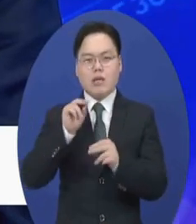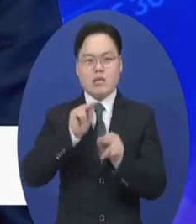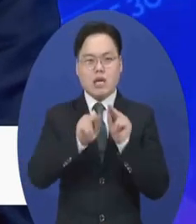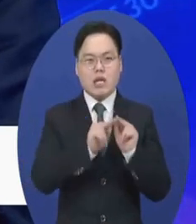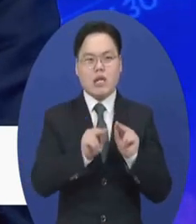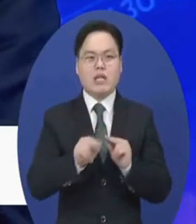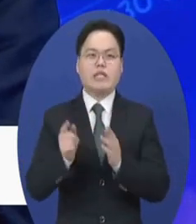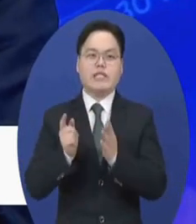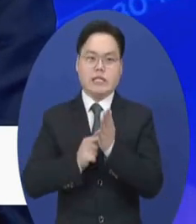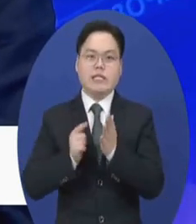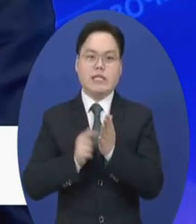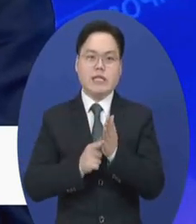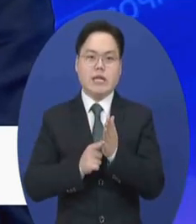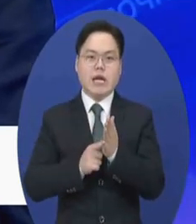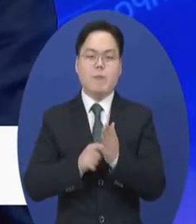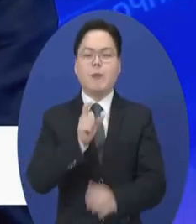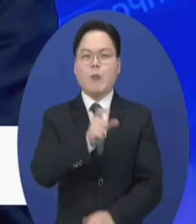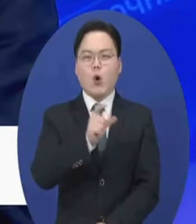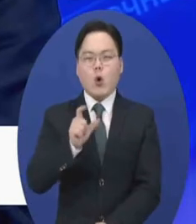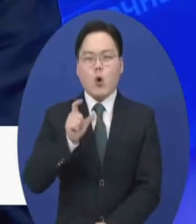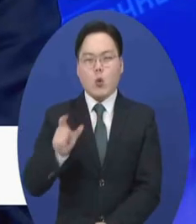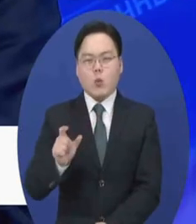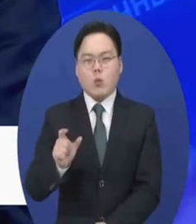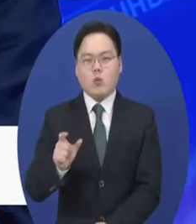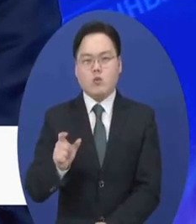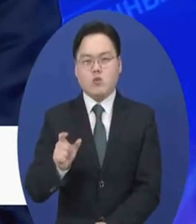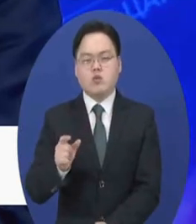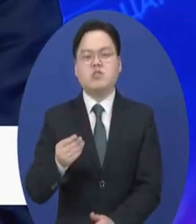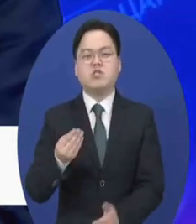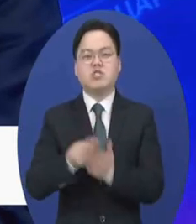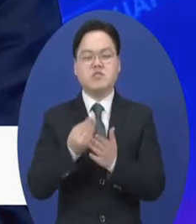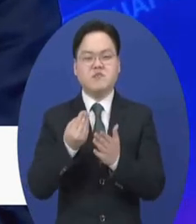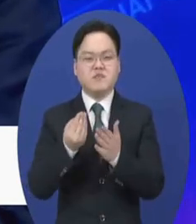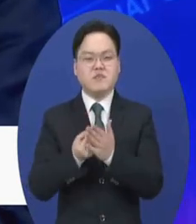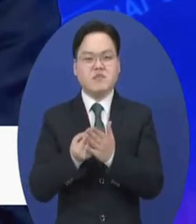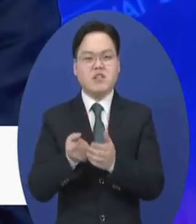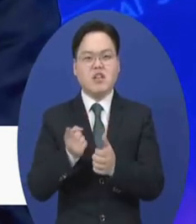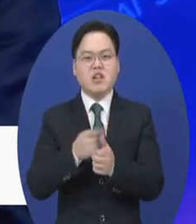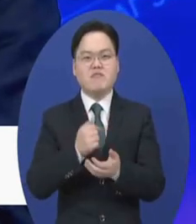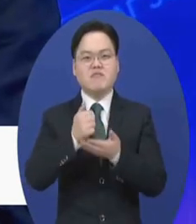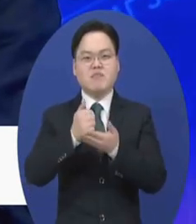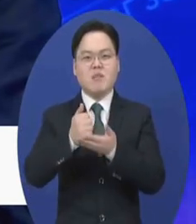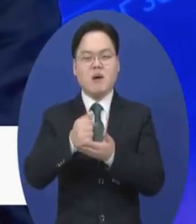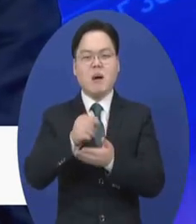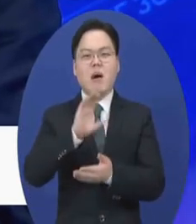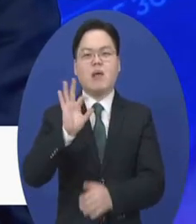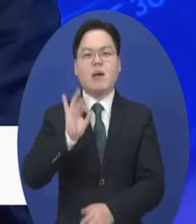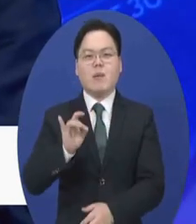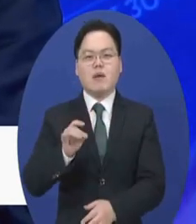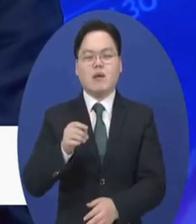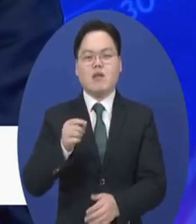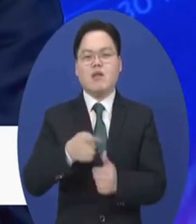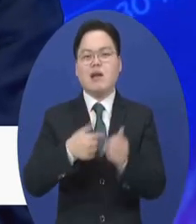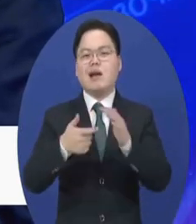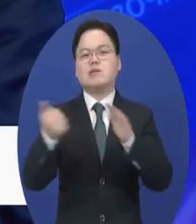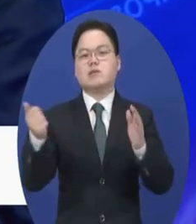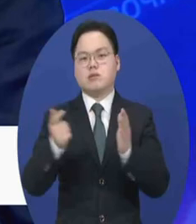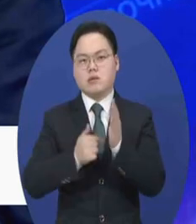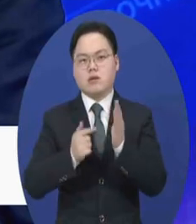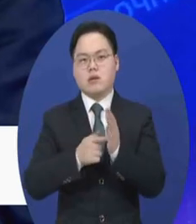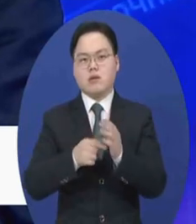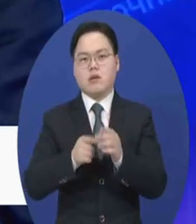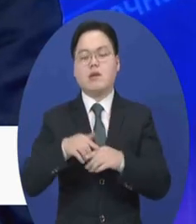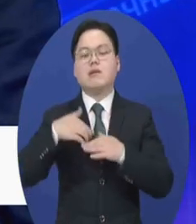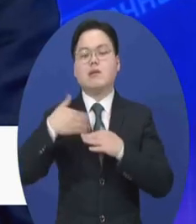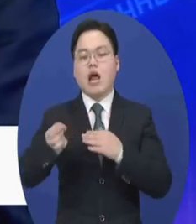ингээд процесс явах ёстой байхгүй. Тэгэхээр энэ хүмүүсийг томилсон газар нь өөрөлд томилсон субъект нь цуцлах ёстой. Ингэжэж энэ хүмүүс одоо